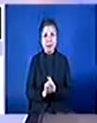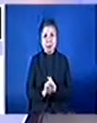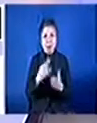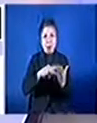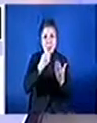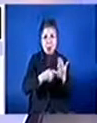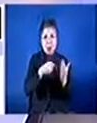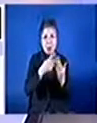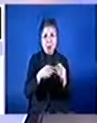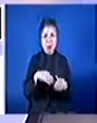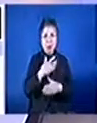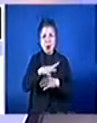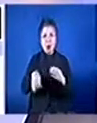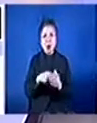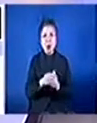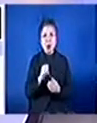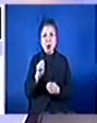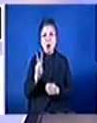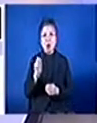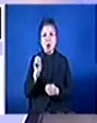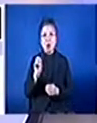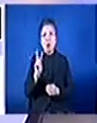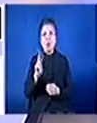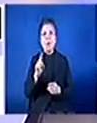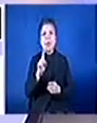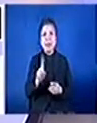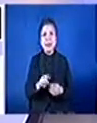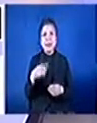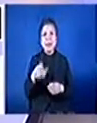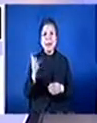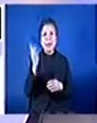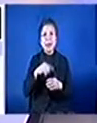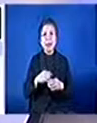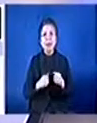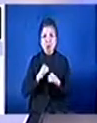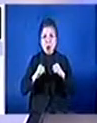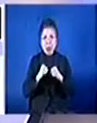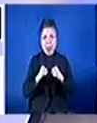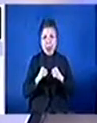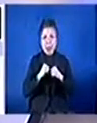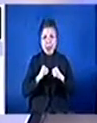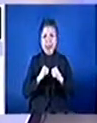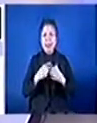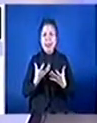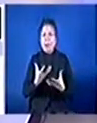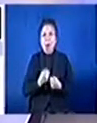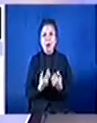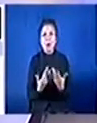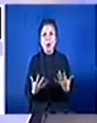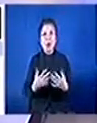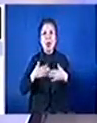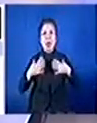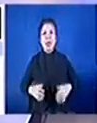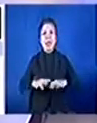program promotif preventif, 22 menit per hari berolahraga. Kita ingin masyarakat badannya